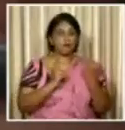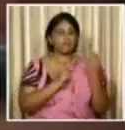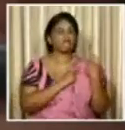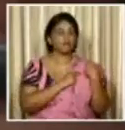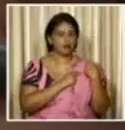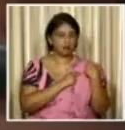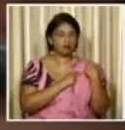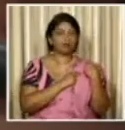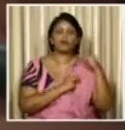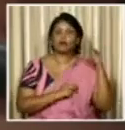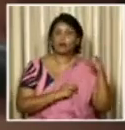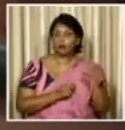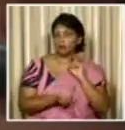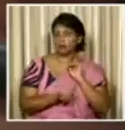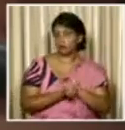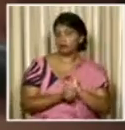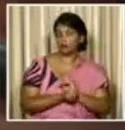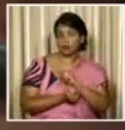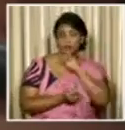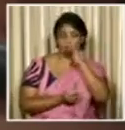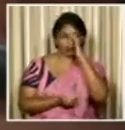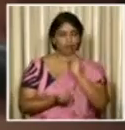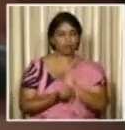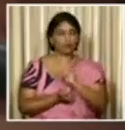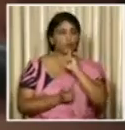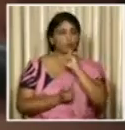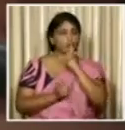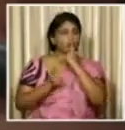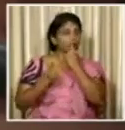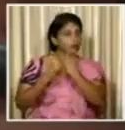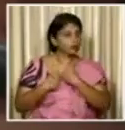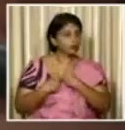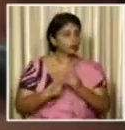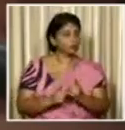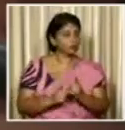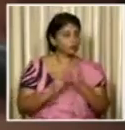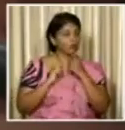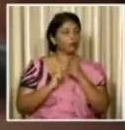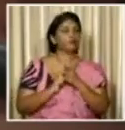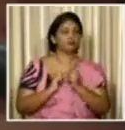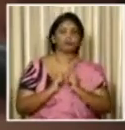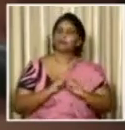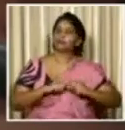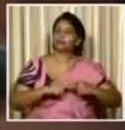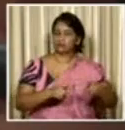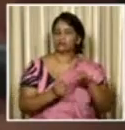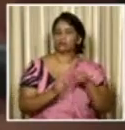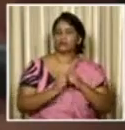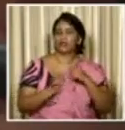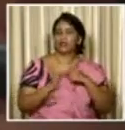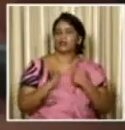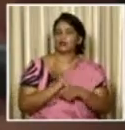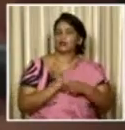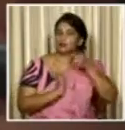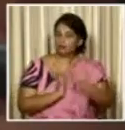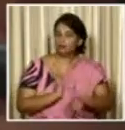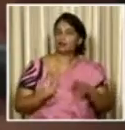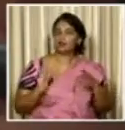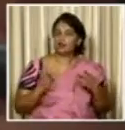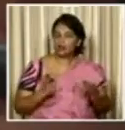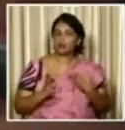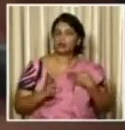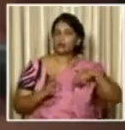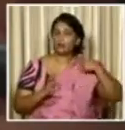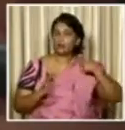wa. Oh presang viutui, sesta dikan labadi tiada tindu ata anukula wana pardime panata sammatenu ada nedde kini ker.